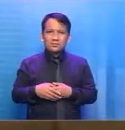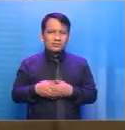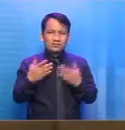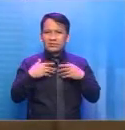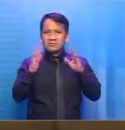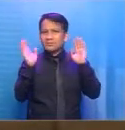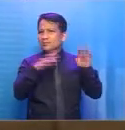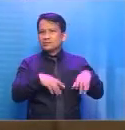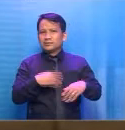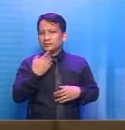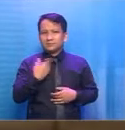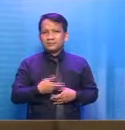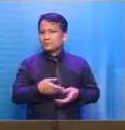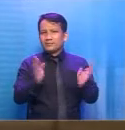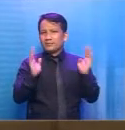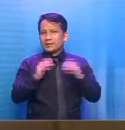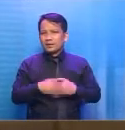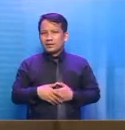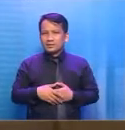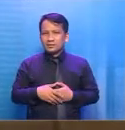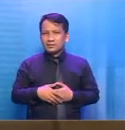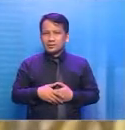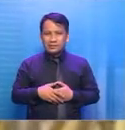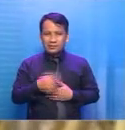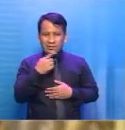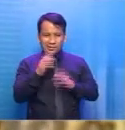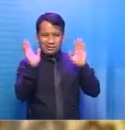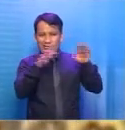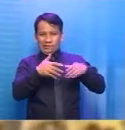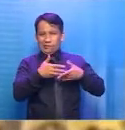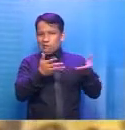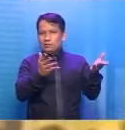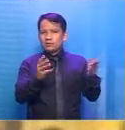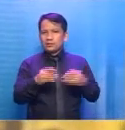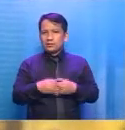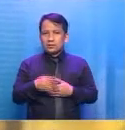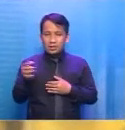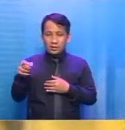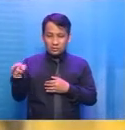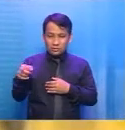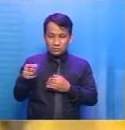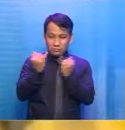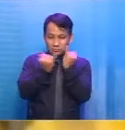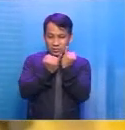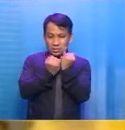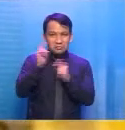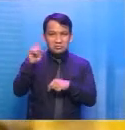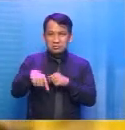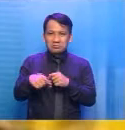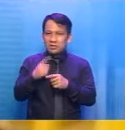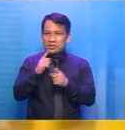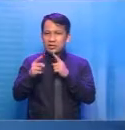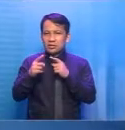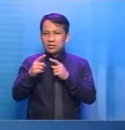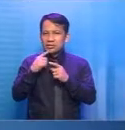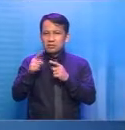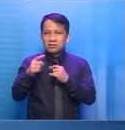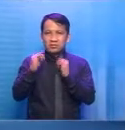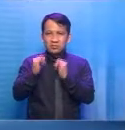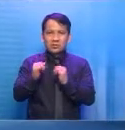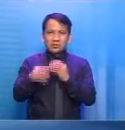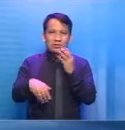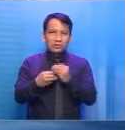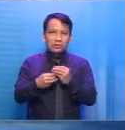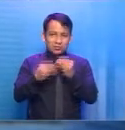gana eh. I don't like being lied to. Hindi nagpaunlak ng interview ang PhilHealth at ayon sa kanilang Corporate Communications Department